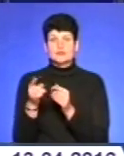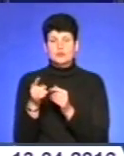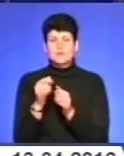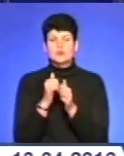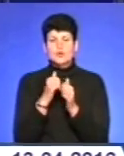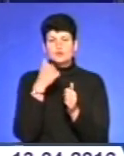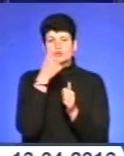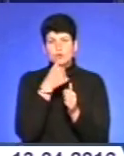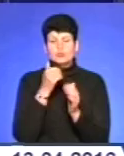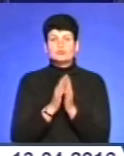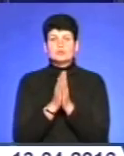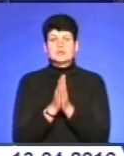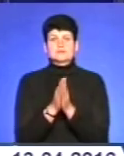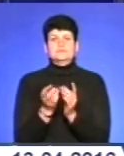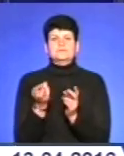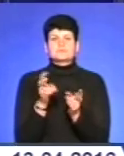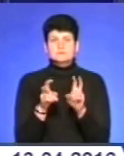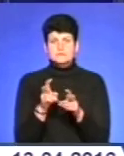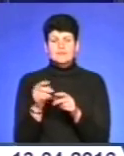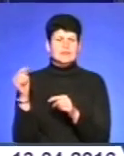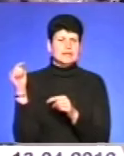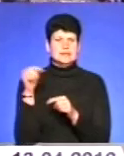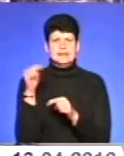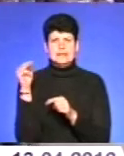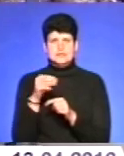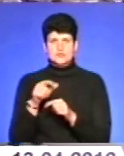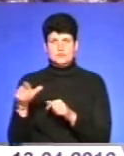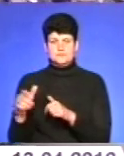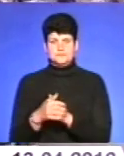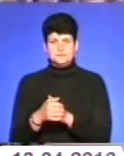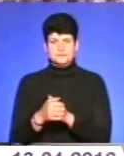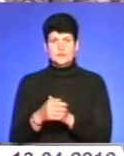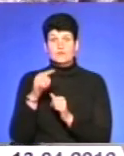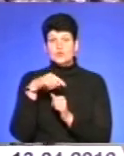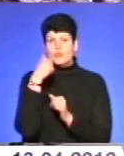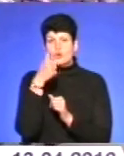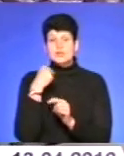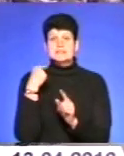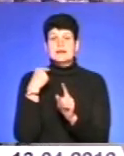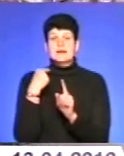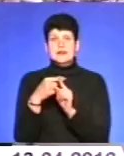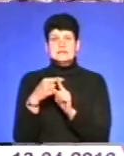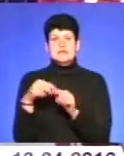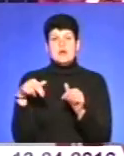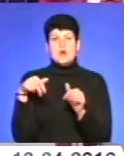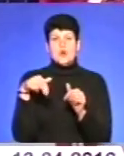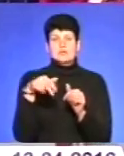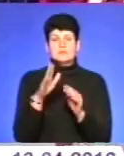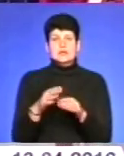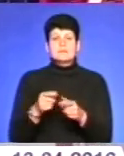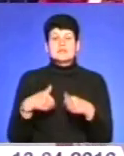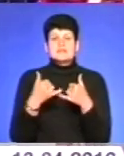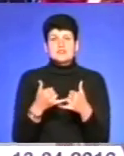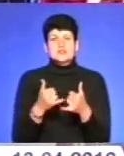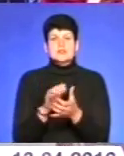щорічної молитви традиційно долучаються тисячі тернополян. Цьогоріч хресна хода буде присвячена молитві за мир, за